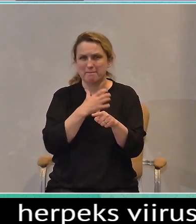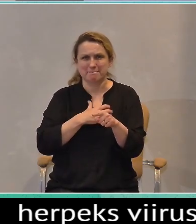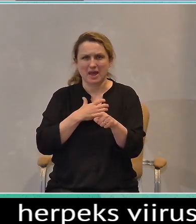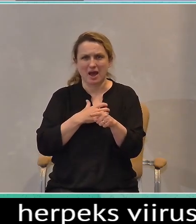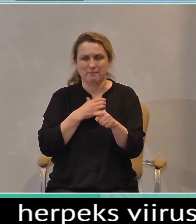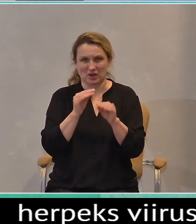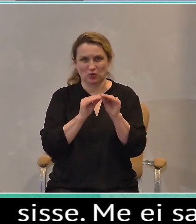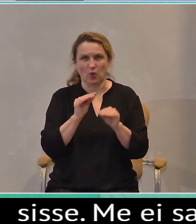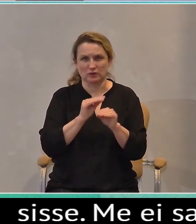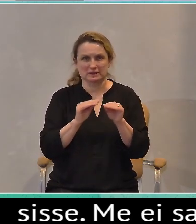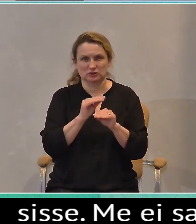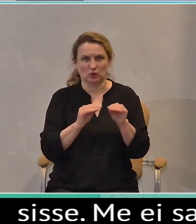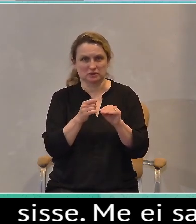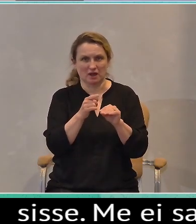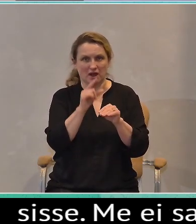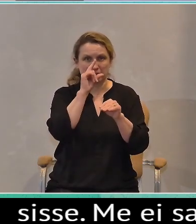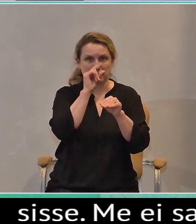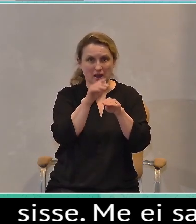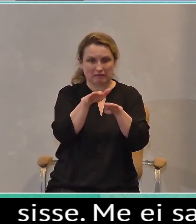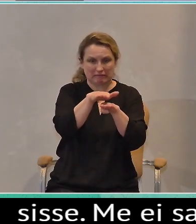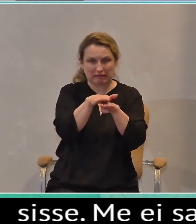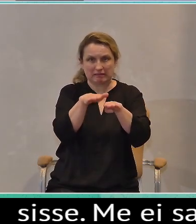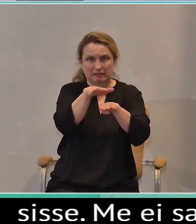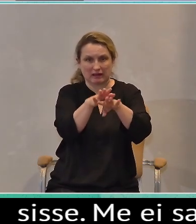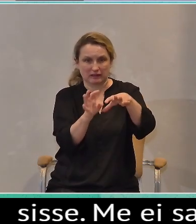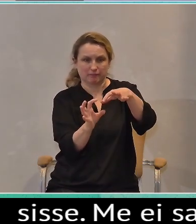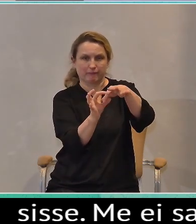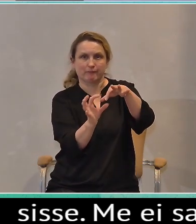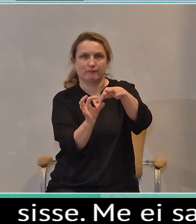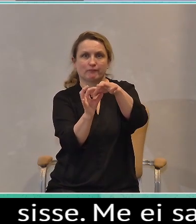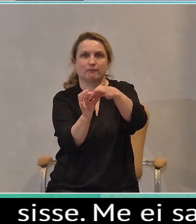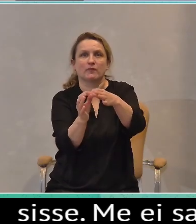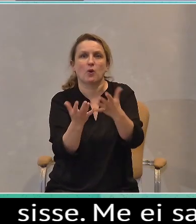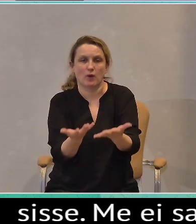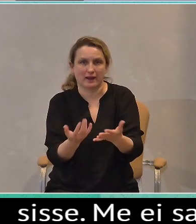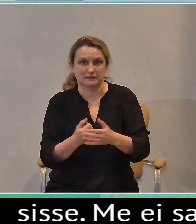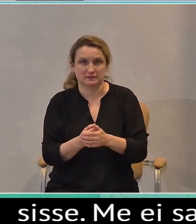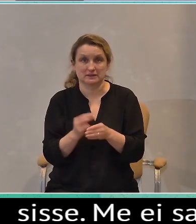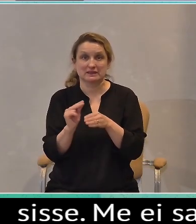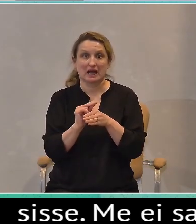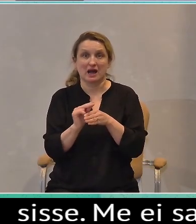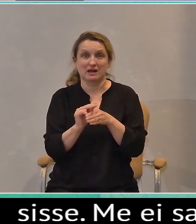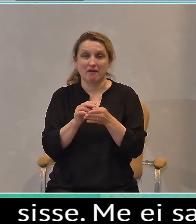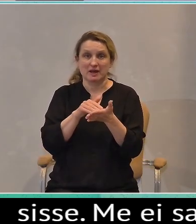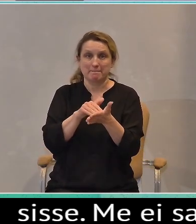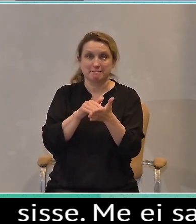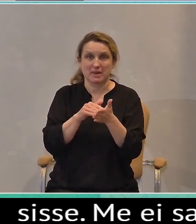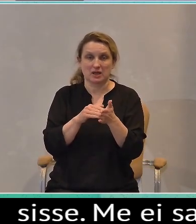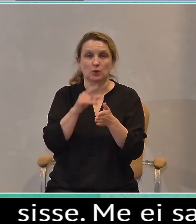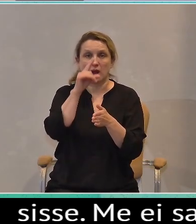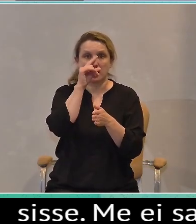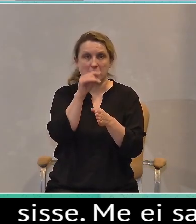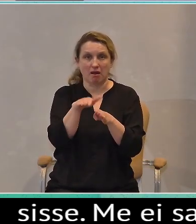nende ankorfibrillide moodustumisel. Ehk siis ravimi toimel me saame omavahel nahakihid